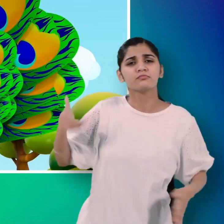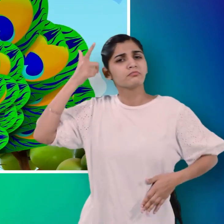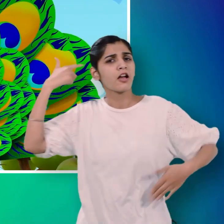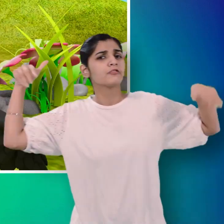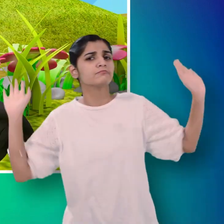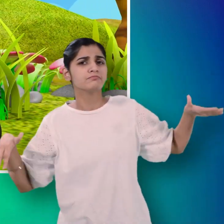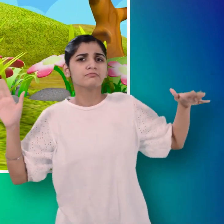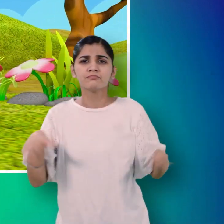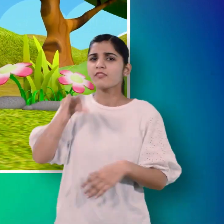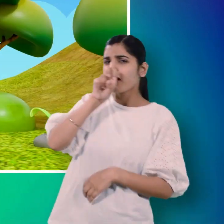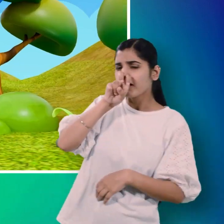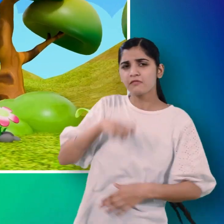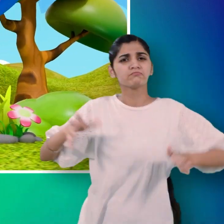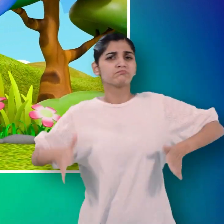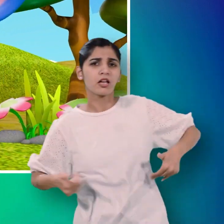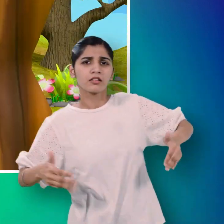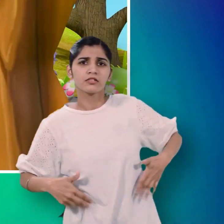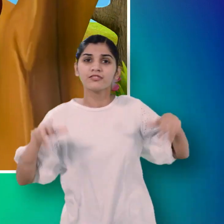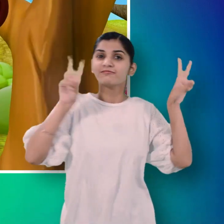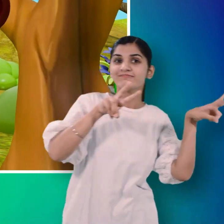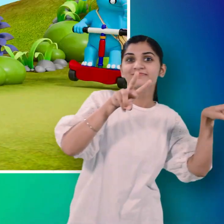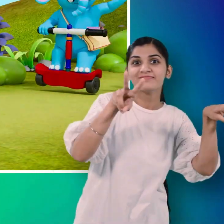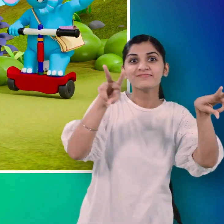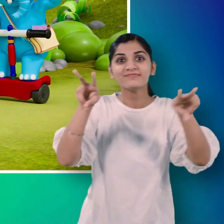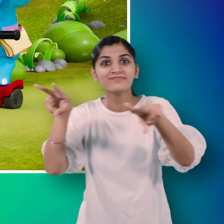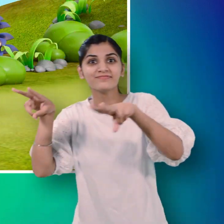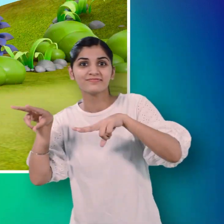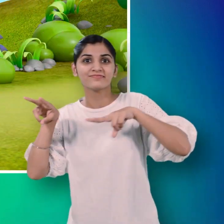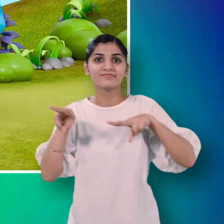मोर भी आया, कौवा भी आया, चूहा भी आया, बंदर भी आया।